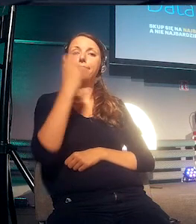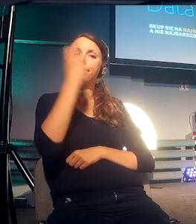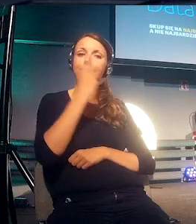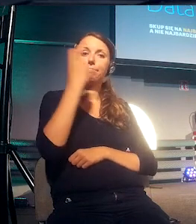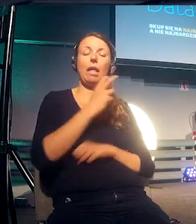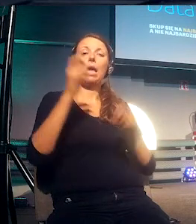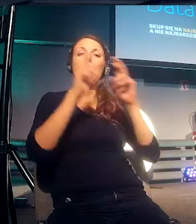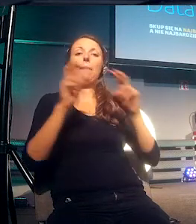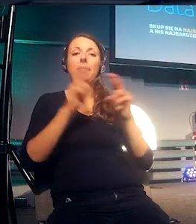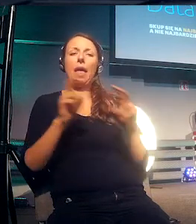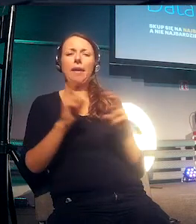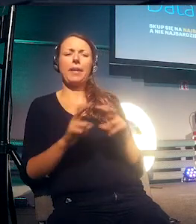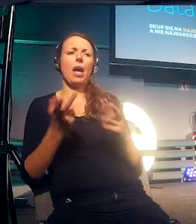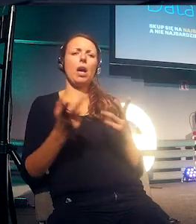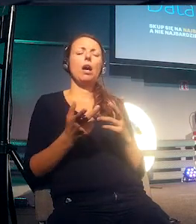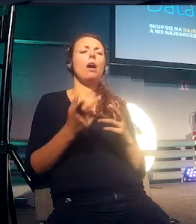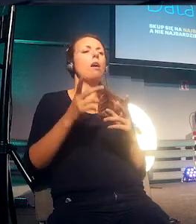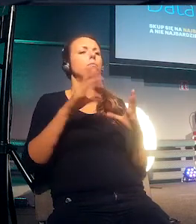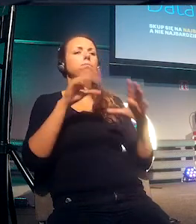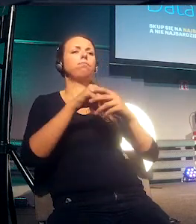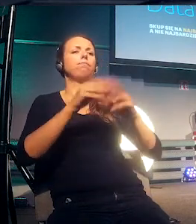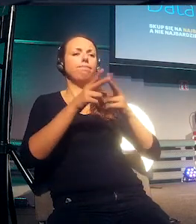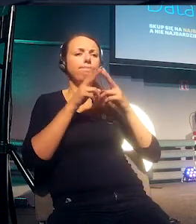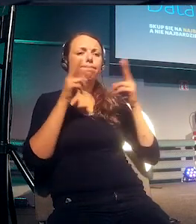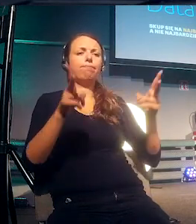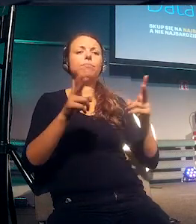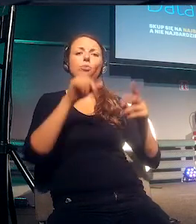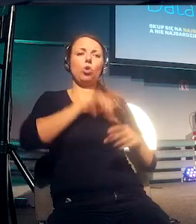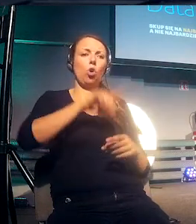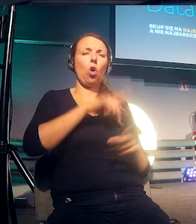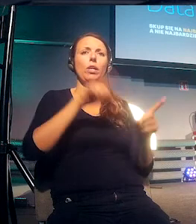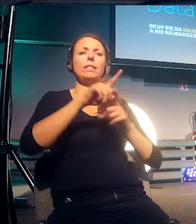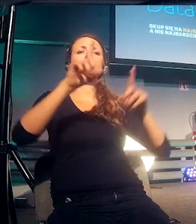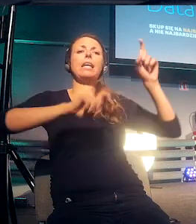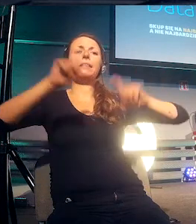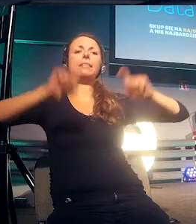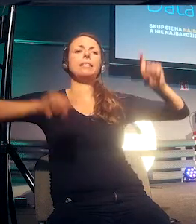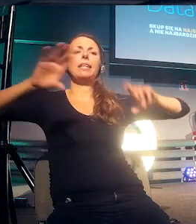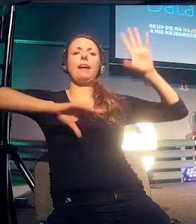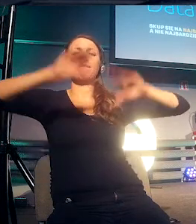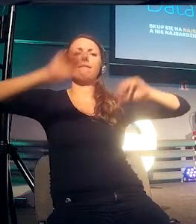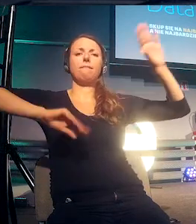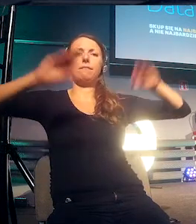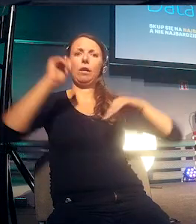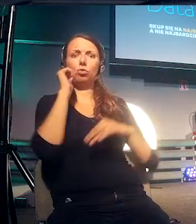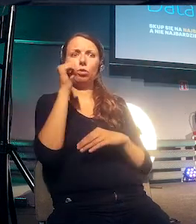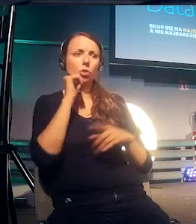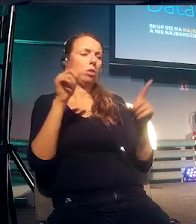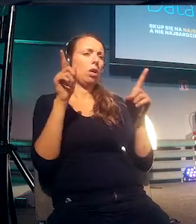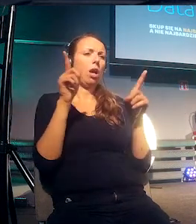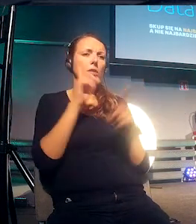badaniami eksperymentalnymi w zakresie psychologii i statystyką na co dzień do interpretacji tych badań, posiadają bardzo